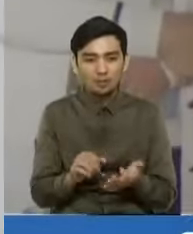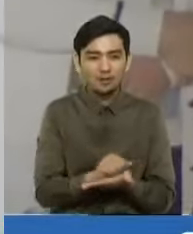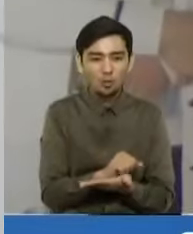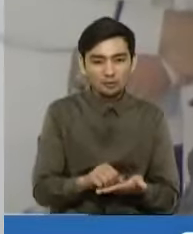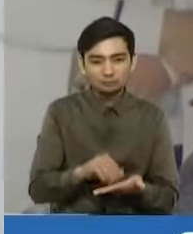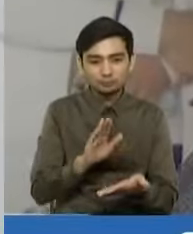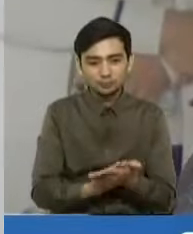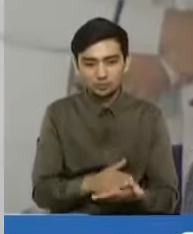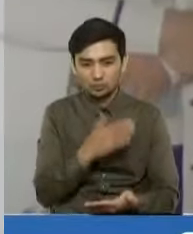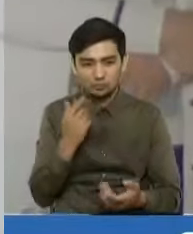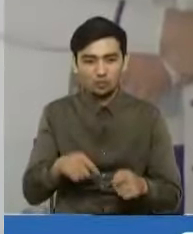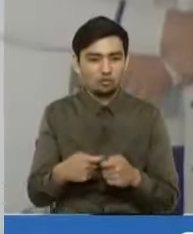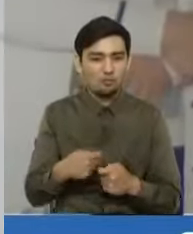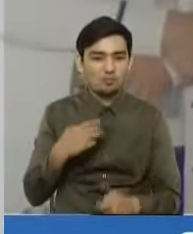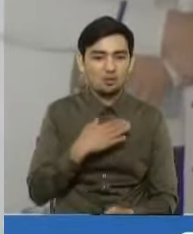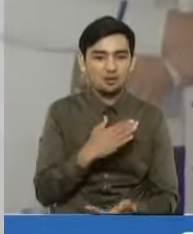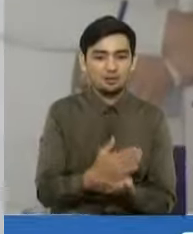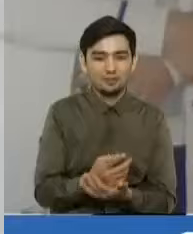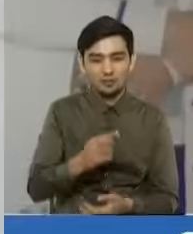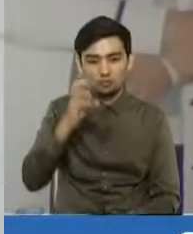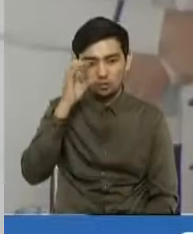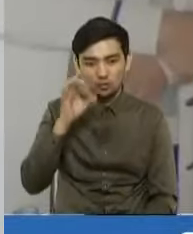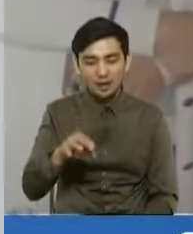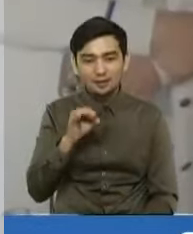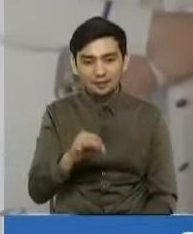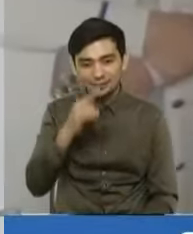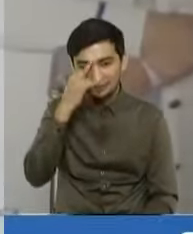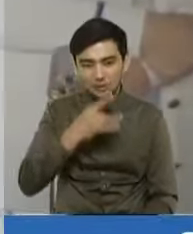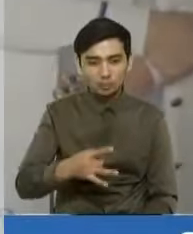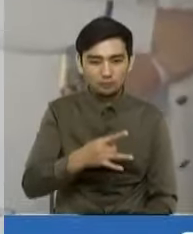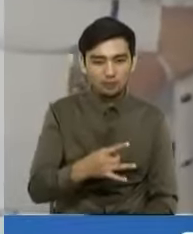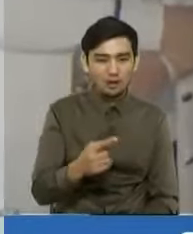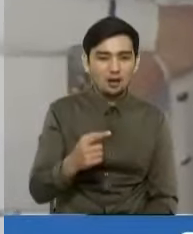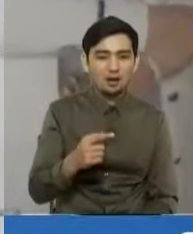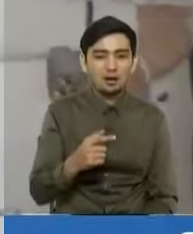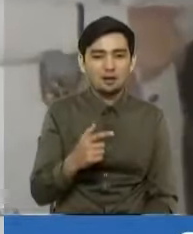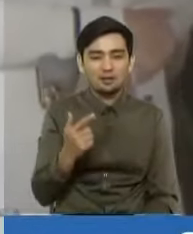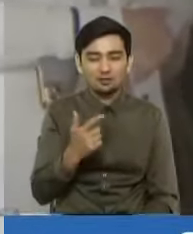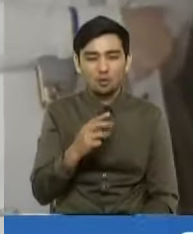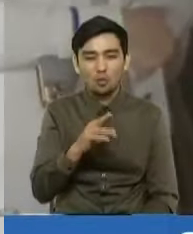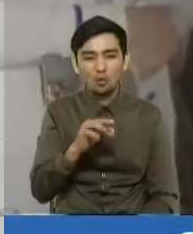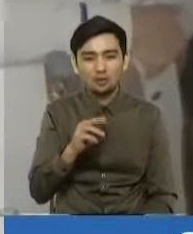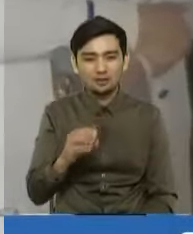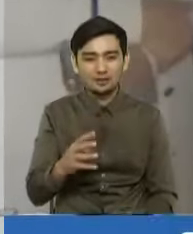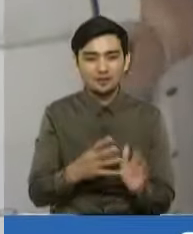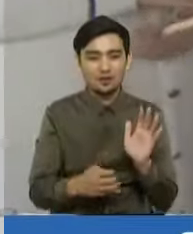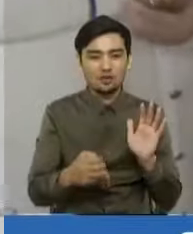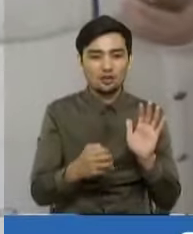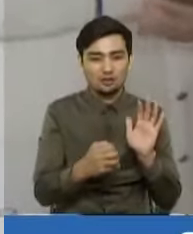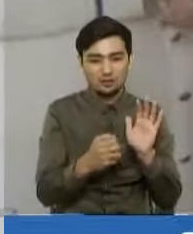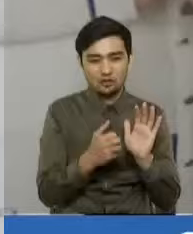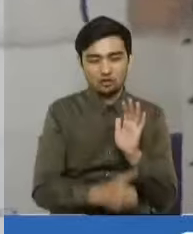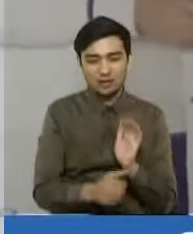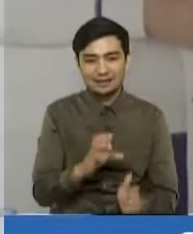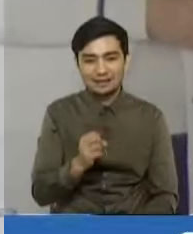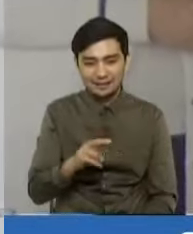нормаларды өрескел бұзып отыр. Қазақстан Республикасының азаматтық кодексінің 960 бабы 4-ші бөлігінде көрсетілген негіздерге қаралмай